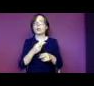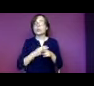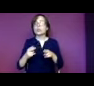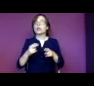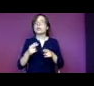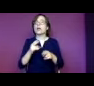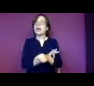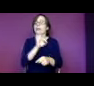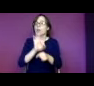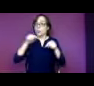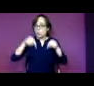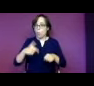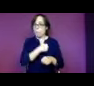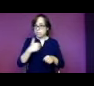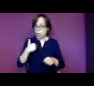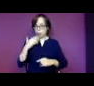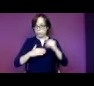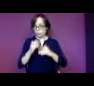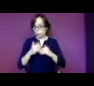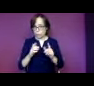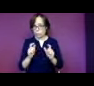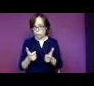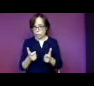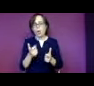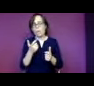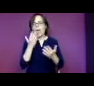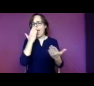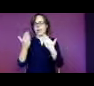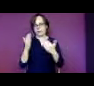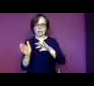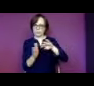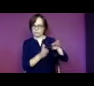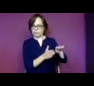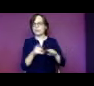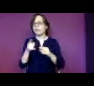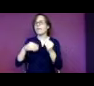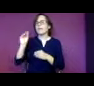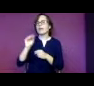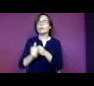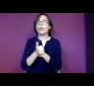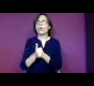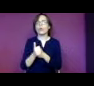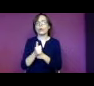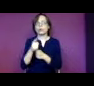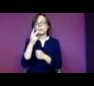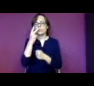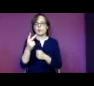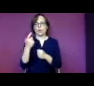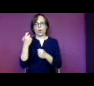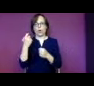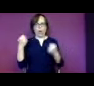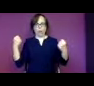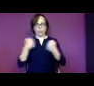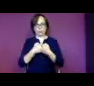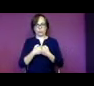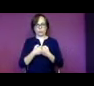pomijam tutaj sam aspekt estetyki, chodzi bardziej o taki dysonans między